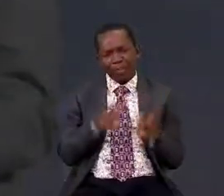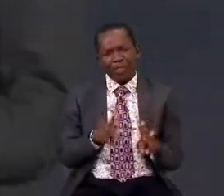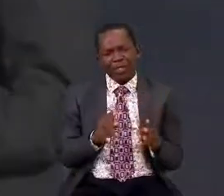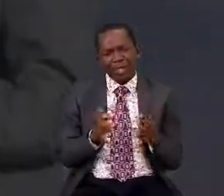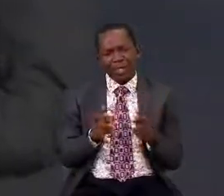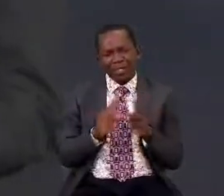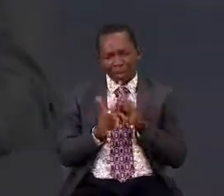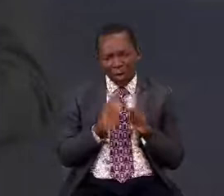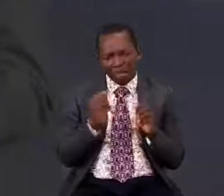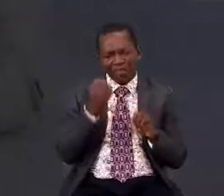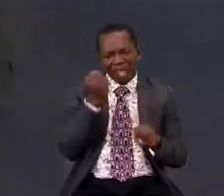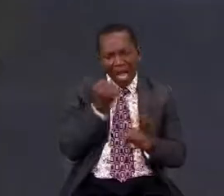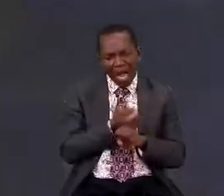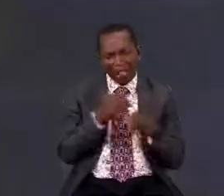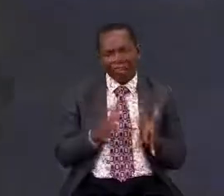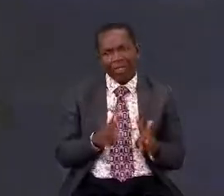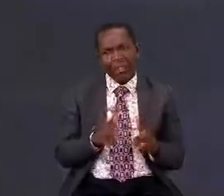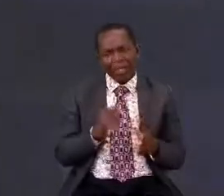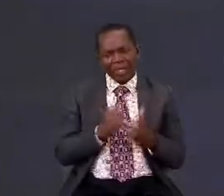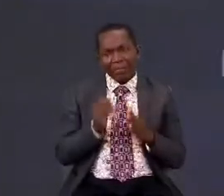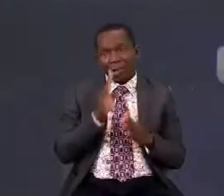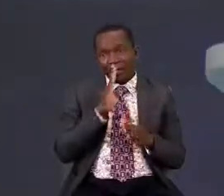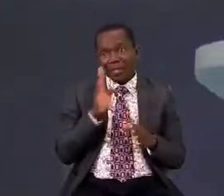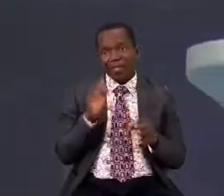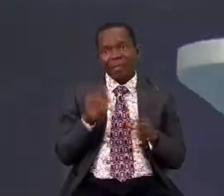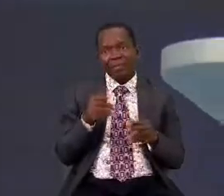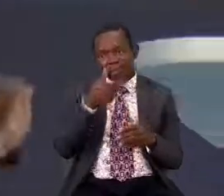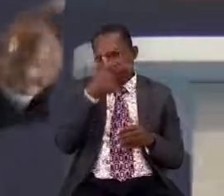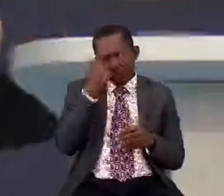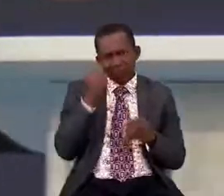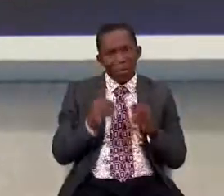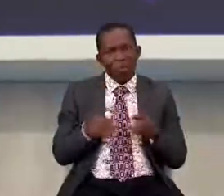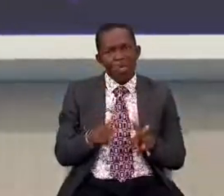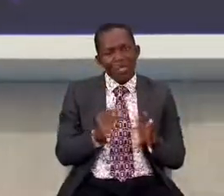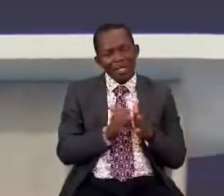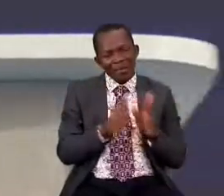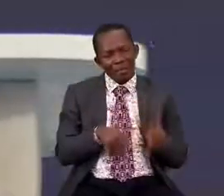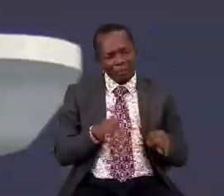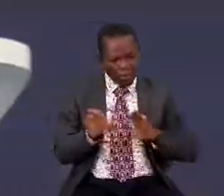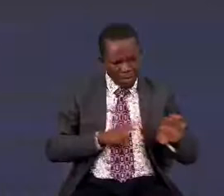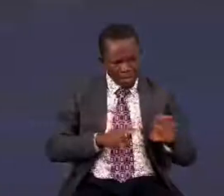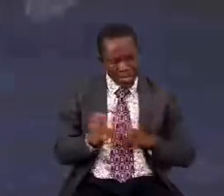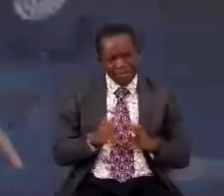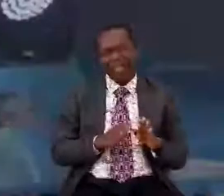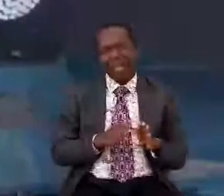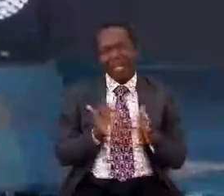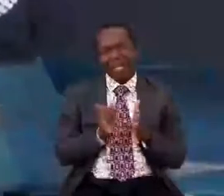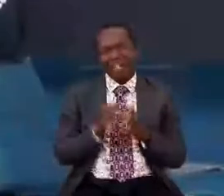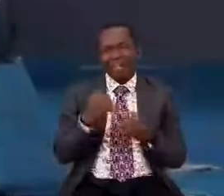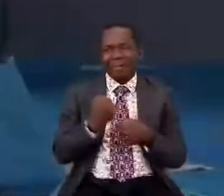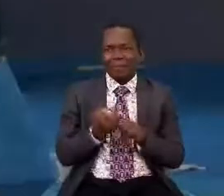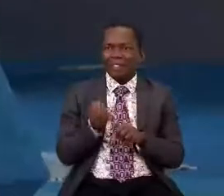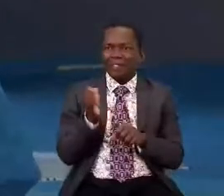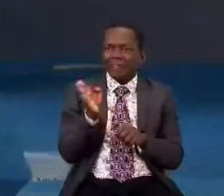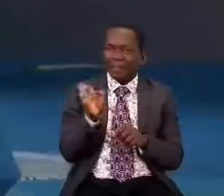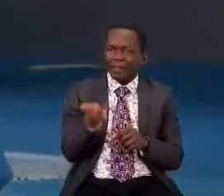dont ils agissent et de la main dont ils apparaissent. Donc ils ont peur. Ils n'arrivent pas à aller là où ils doivent aller. Ils battent en retraite.